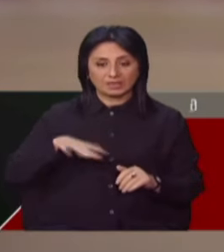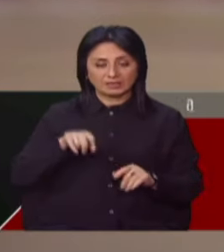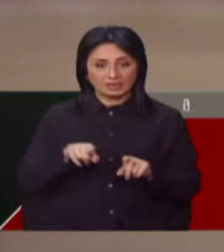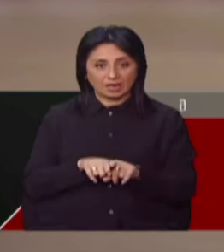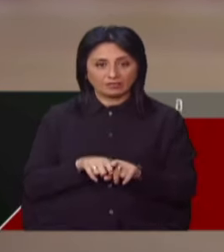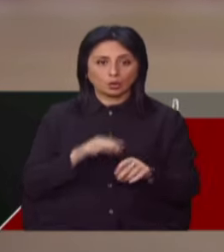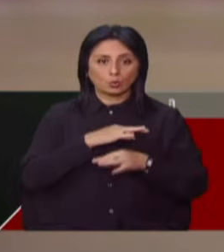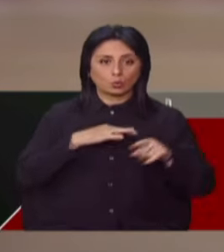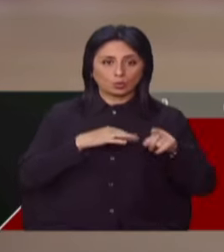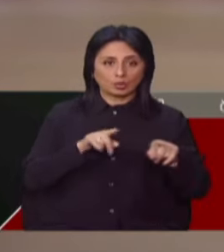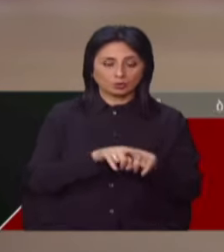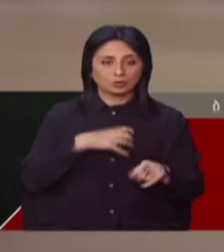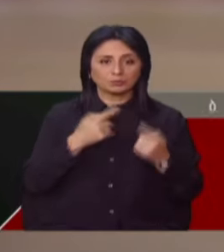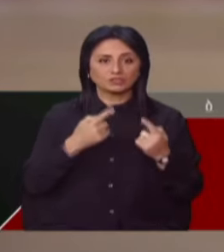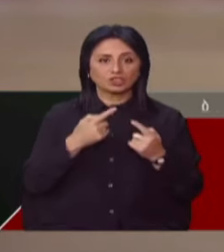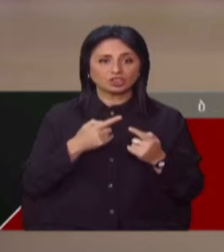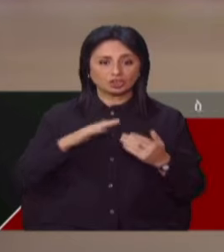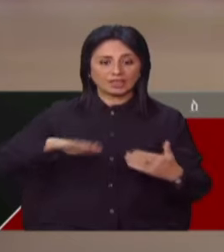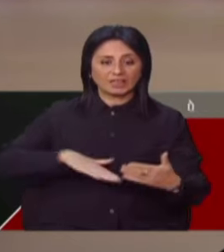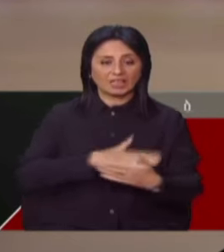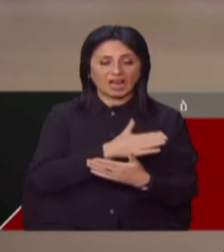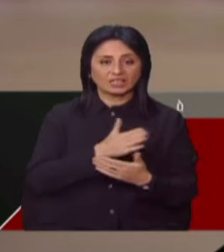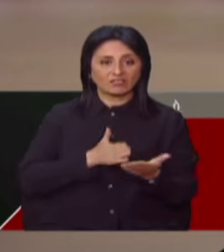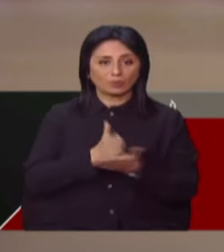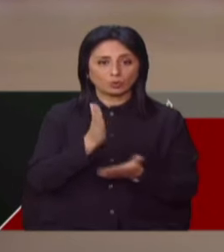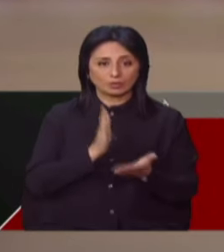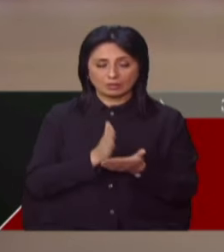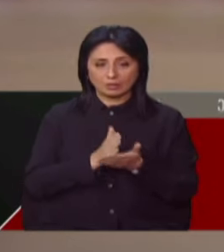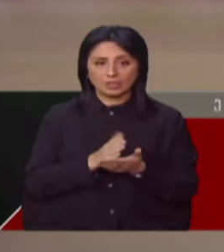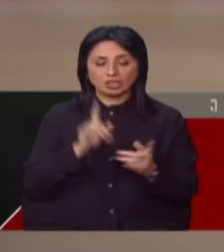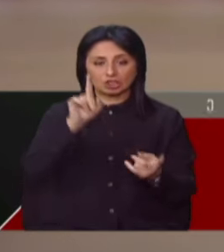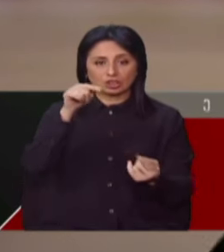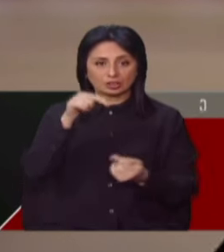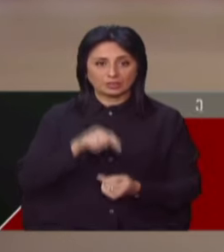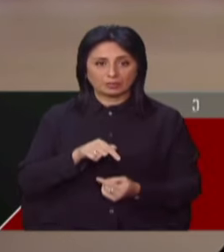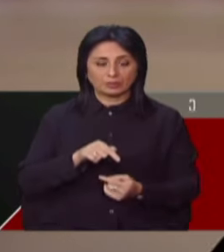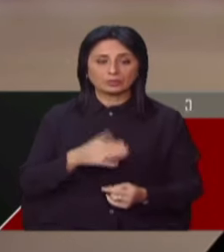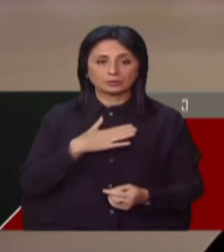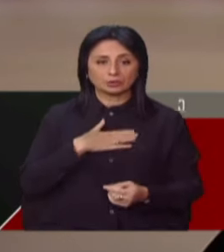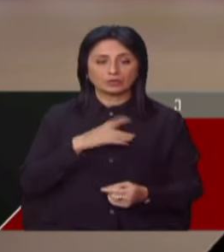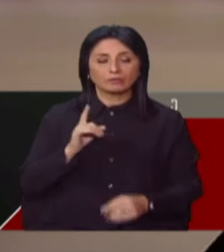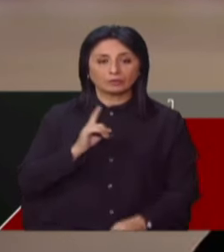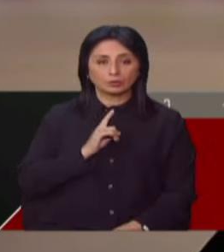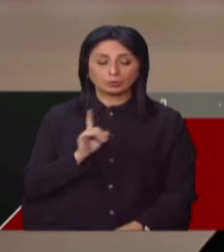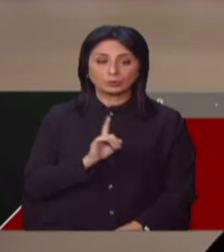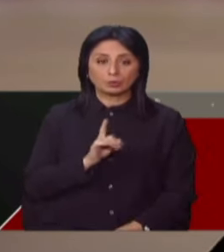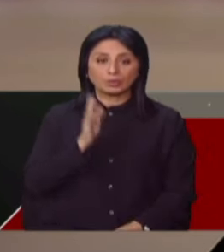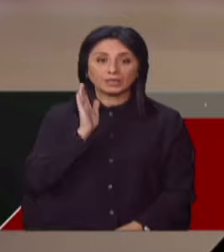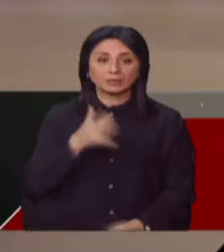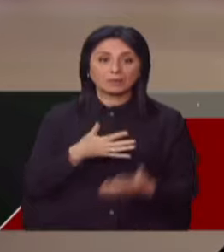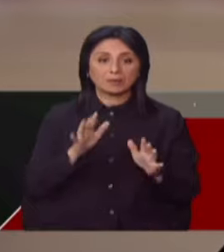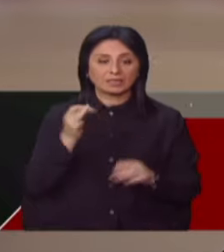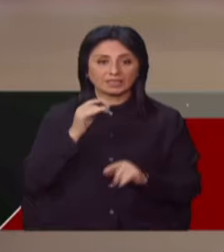ისე უნგრეთს მნიშვნელოვანი სატრანზიტო ფუნქცია გააჩნია. შესაბამისად, ჩვენ ველოდებით, რომ იქნება